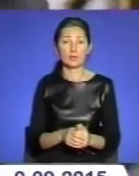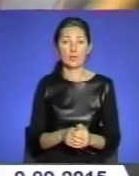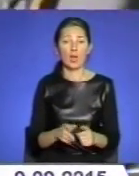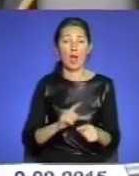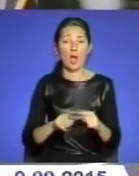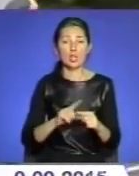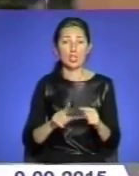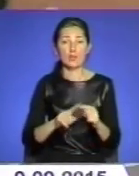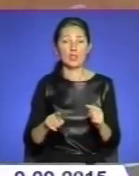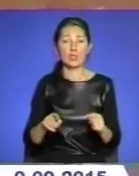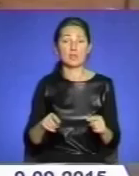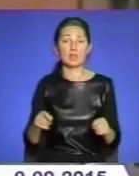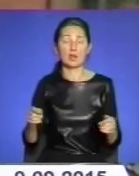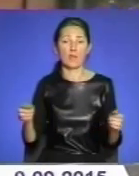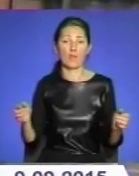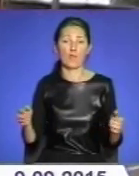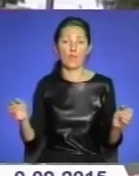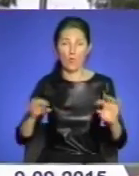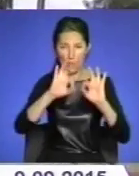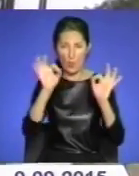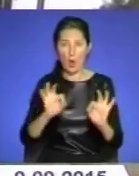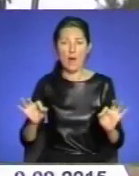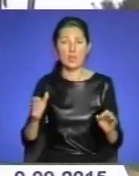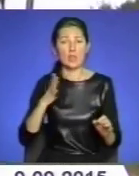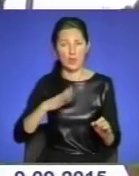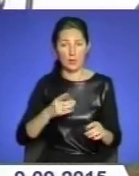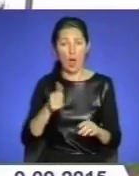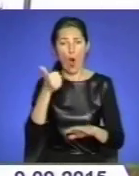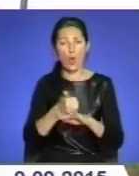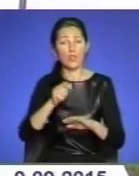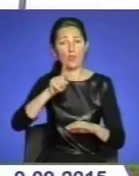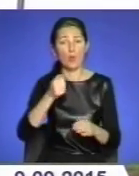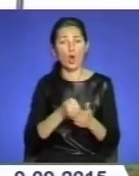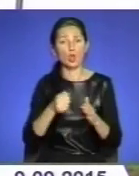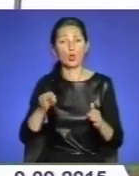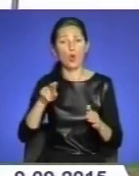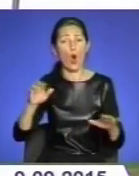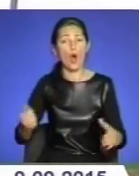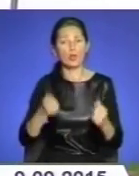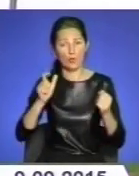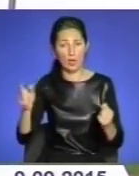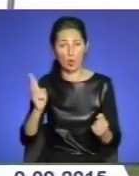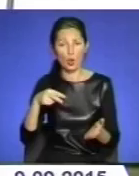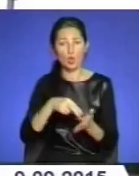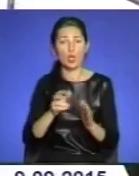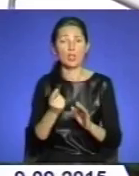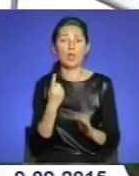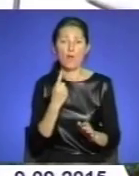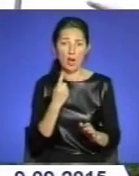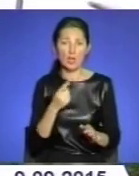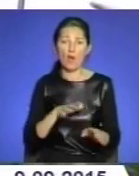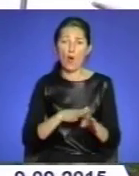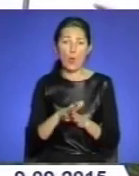Швидкість, правність і витримка – це головні вимоги до рятувальників, тих, хто стоїть на варті у повній бойовій готовності та за першим викликом негайно